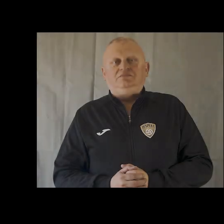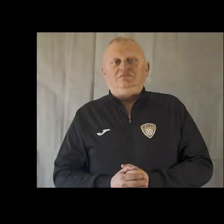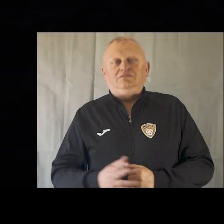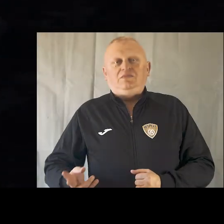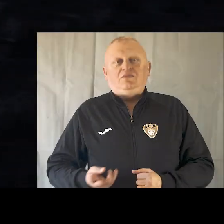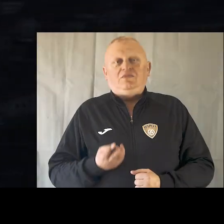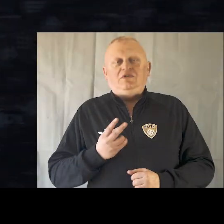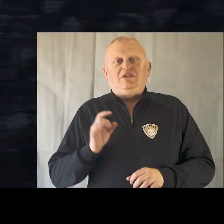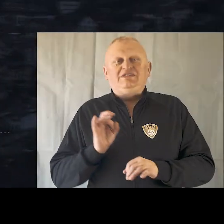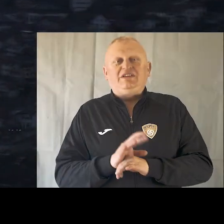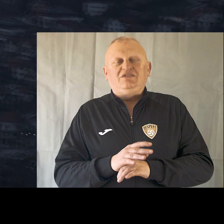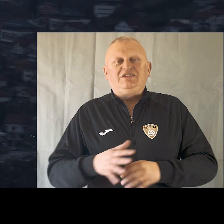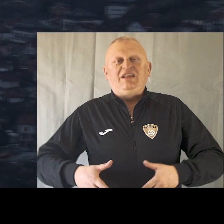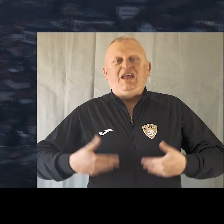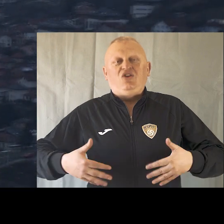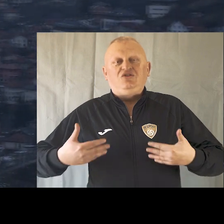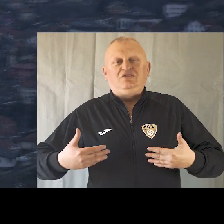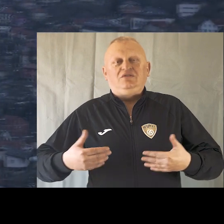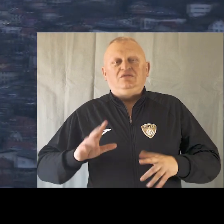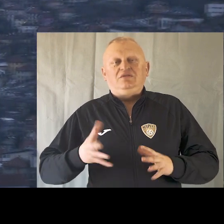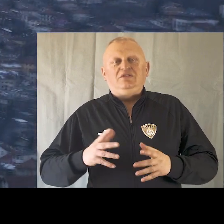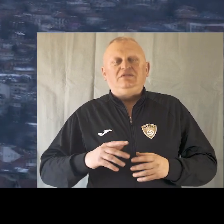Ponos, sreća, radost